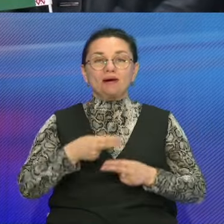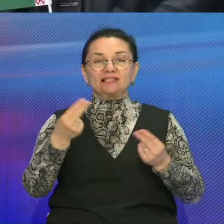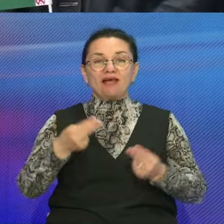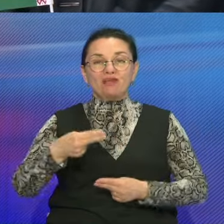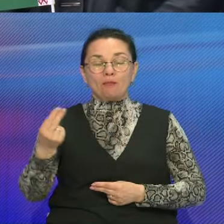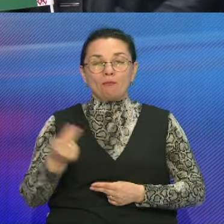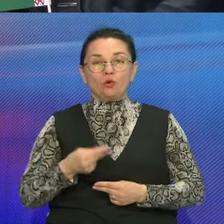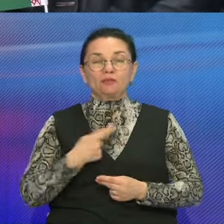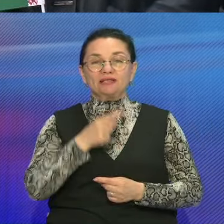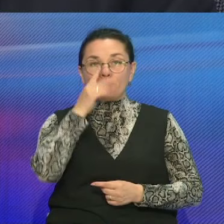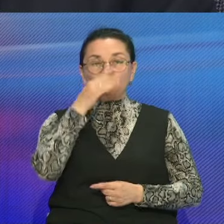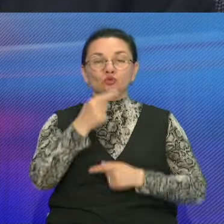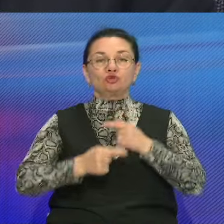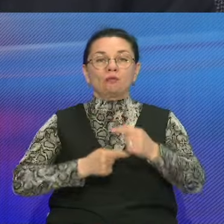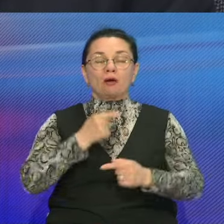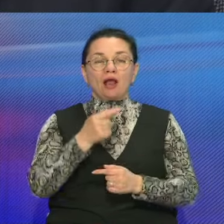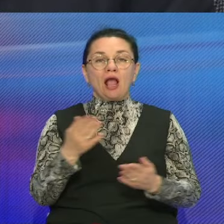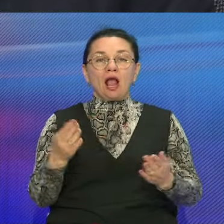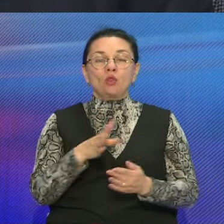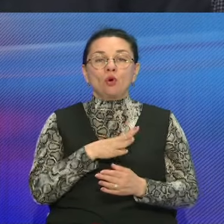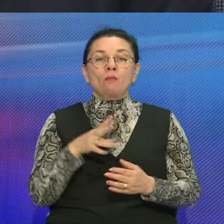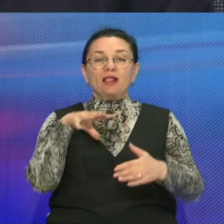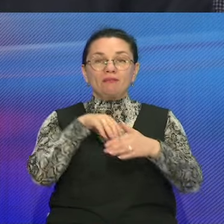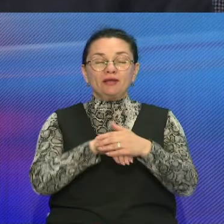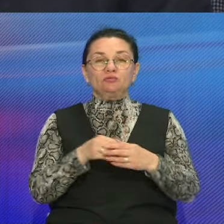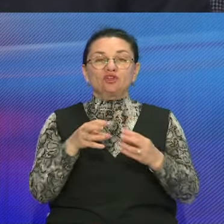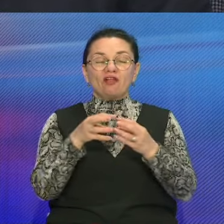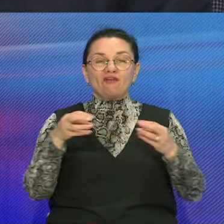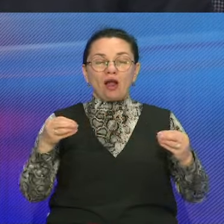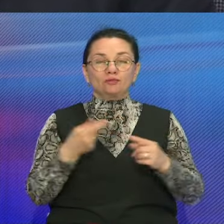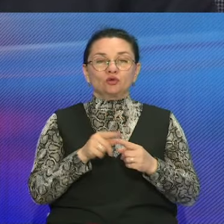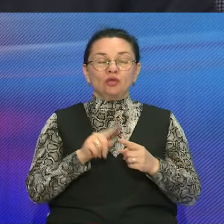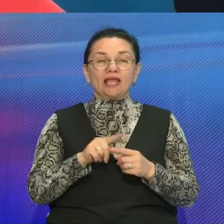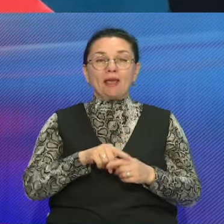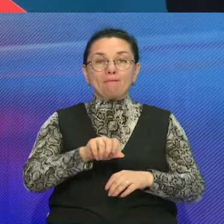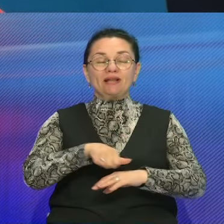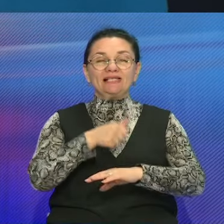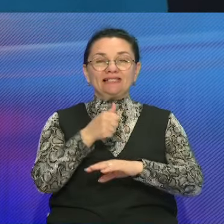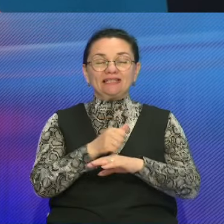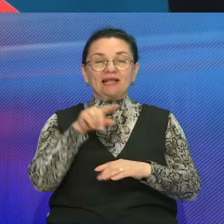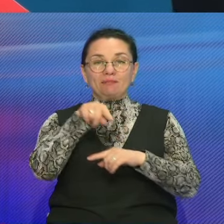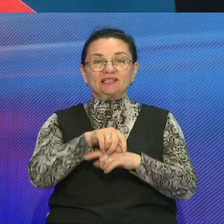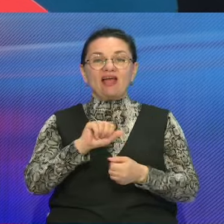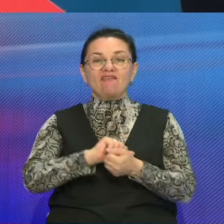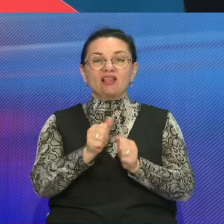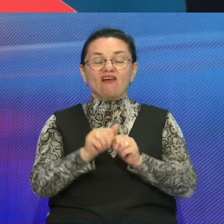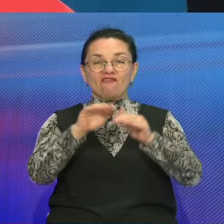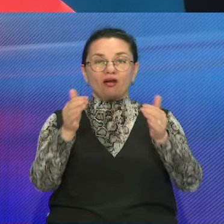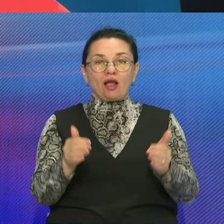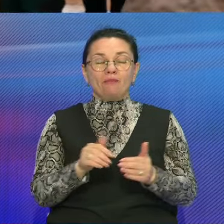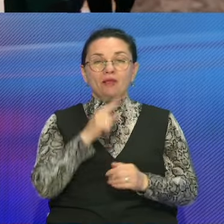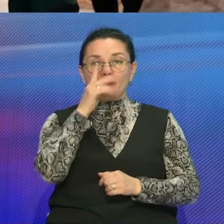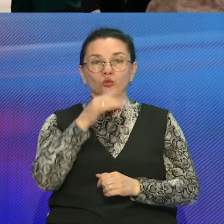посланням будучим поколінням, яке було зміщено у капсулу. Її президент заклав у пам'ятний камінь, установлений на місці будучої